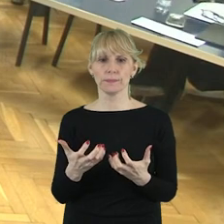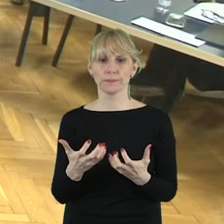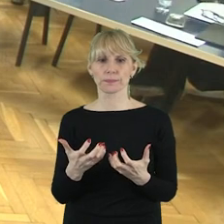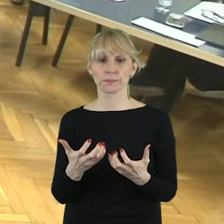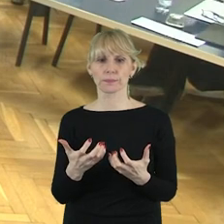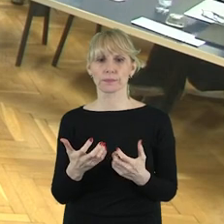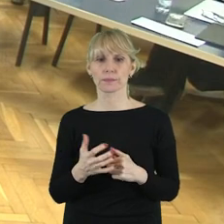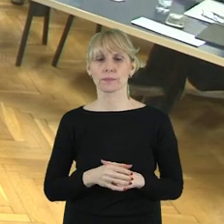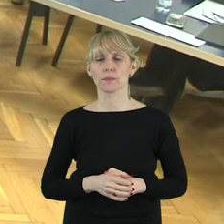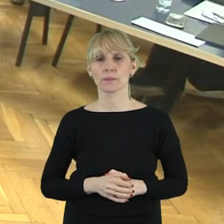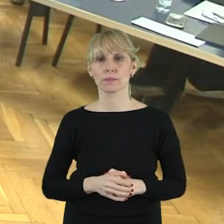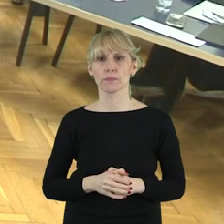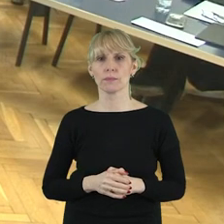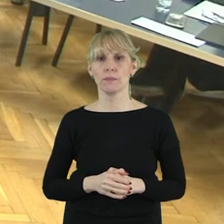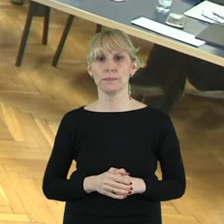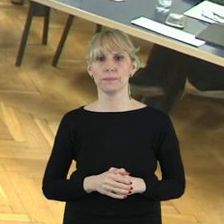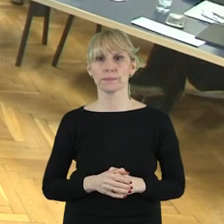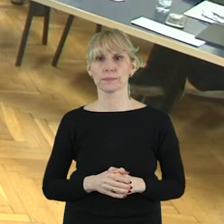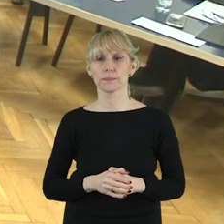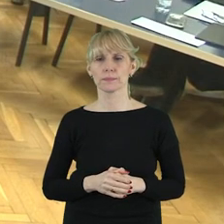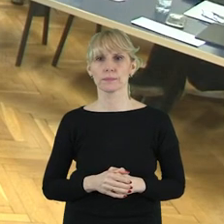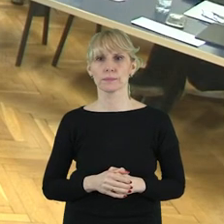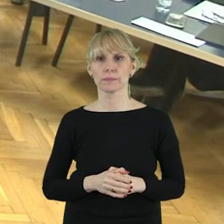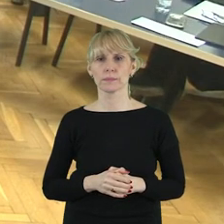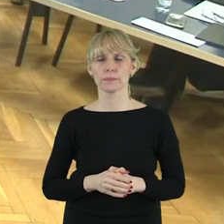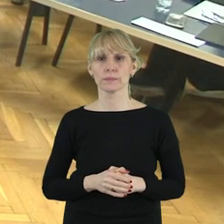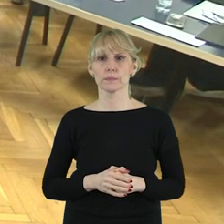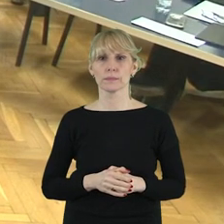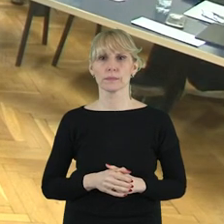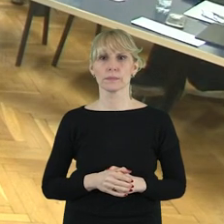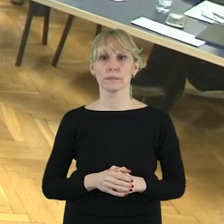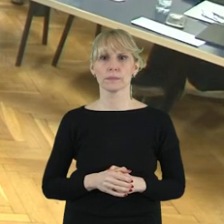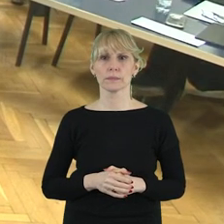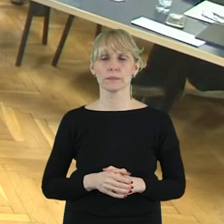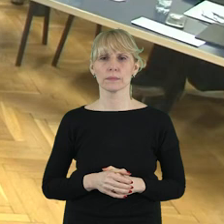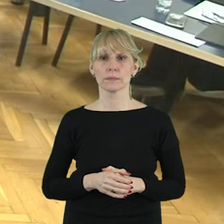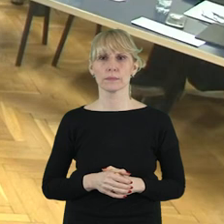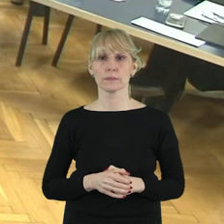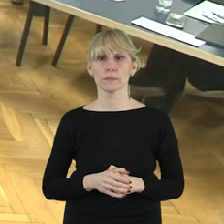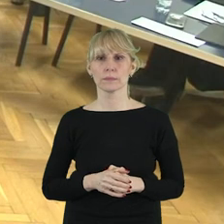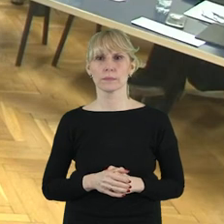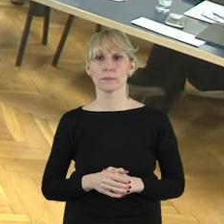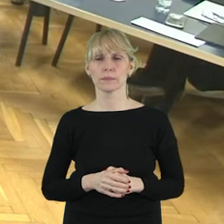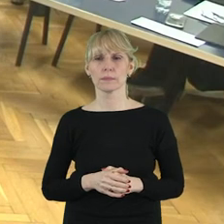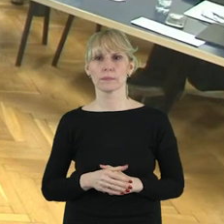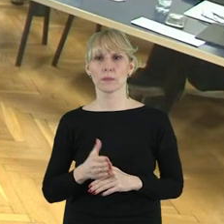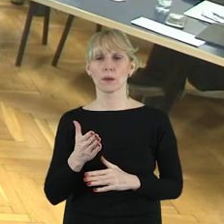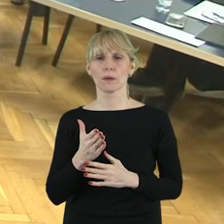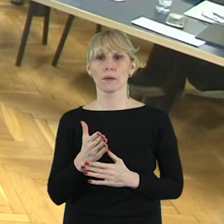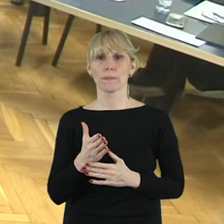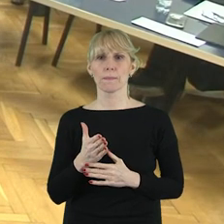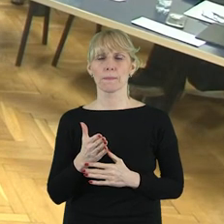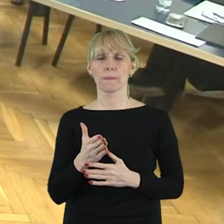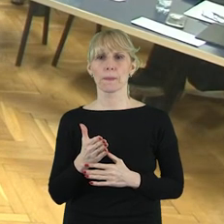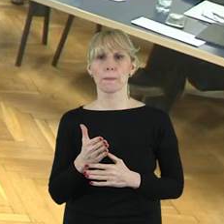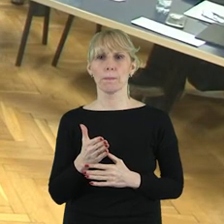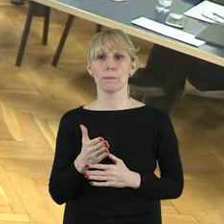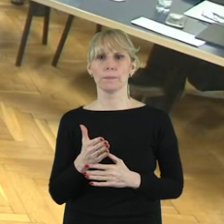przynoszą dary. Kiedy Pan Marszałek Adamczyk zaczął mnie chwalić, to nie jest dobrze. Odnosząc się do chyba